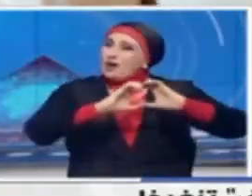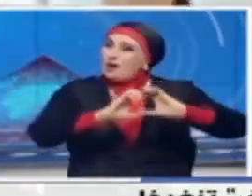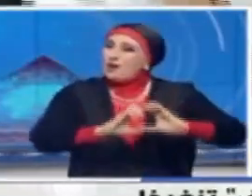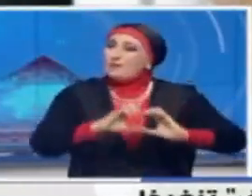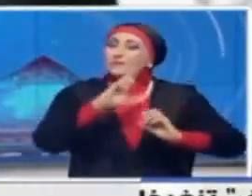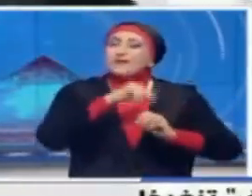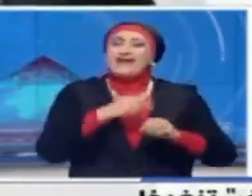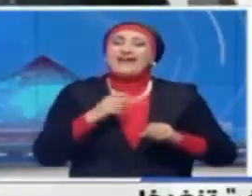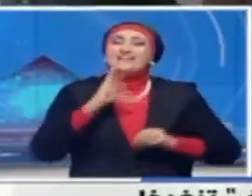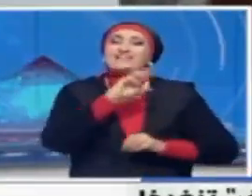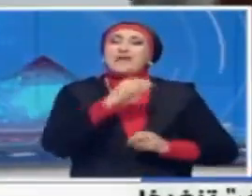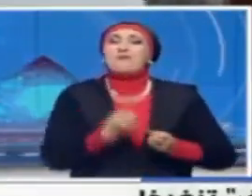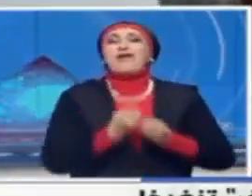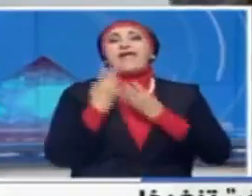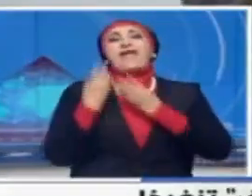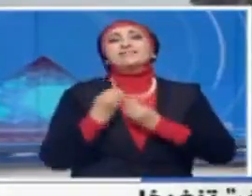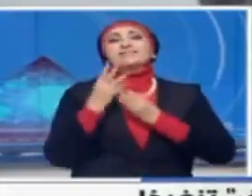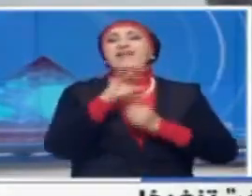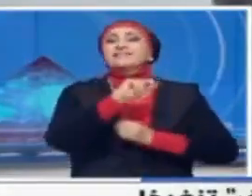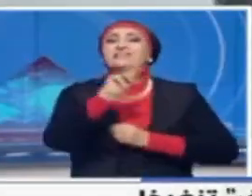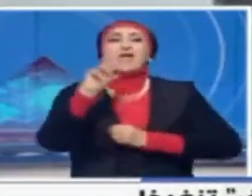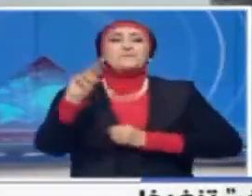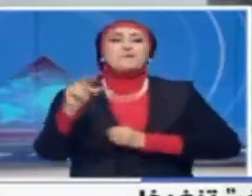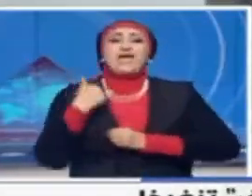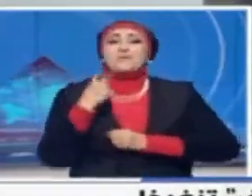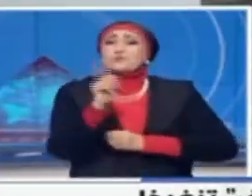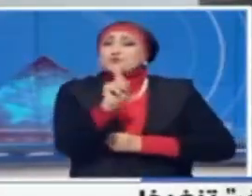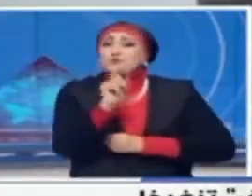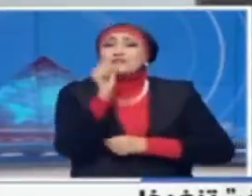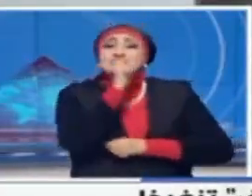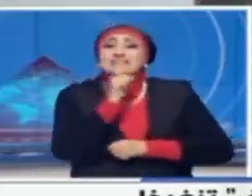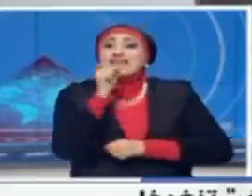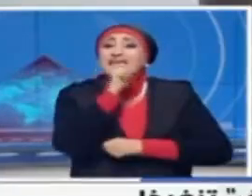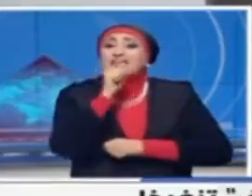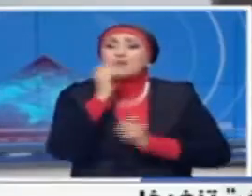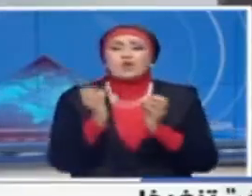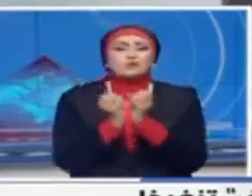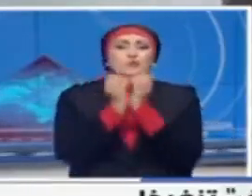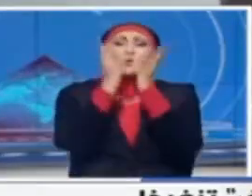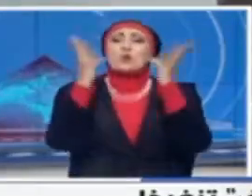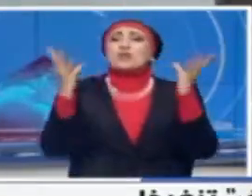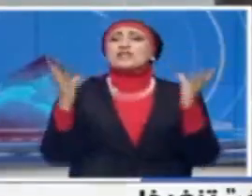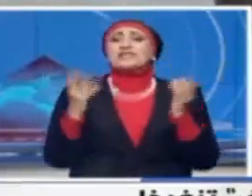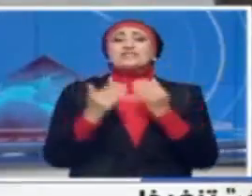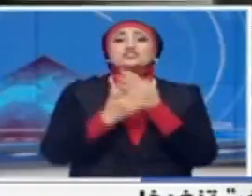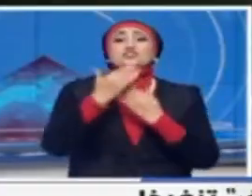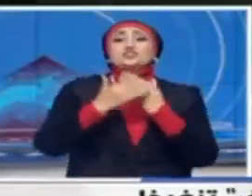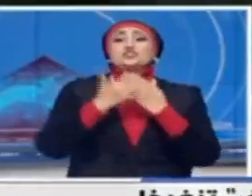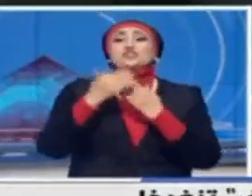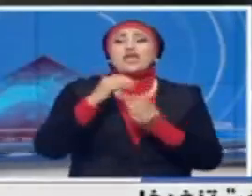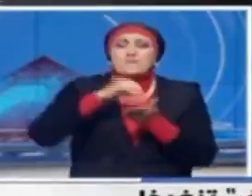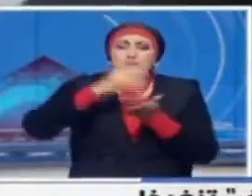تبقى جنة، مش بس غين وده نور جديد بدايته بينا.